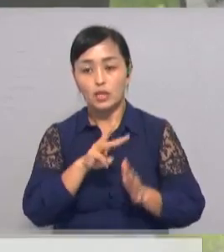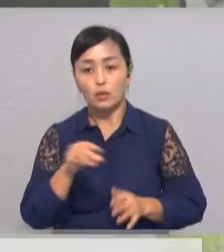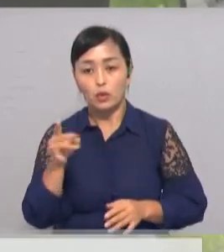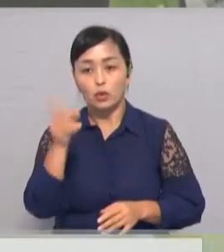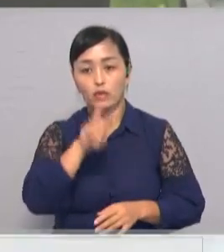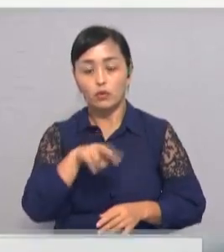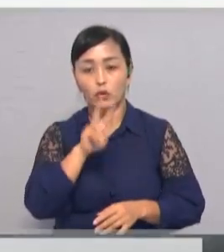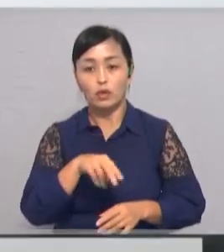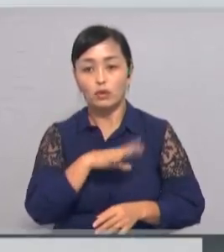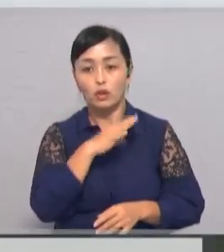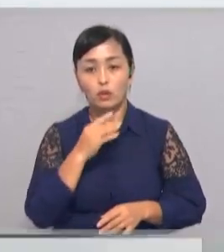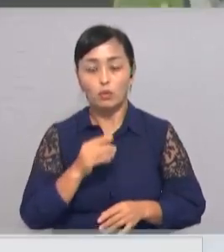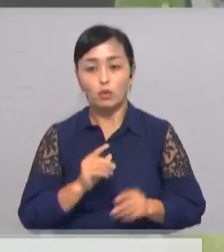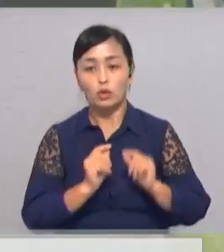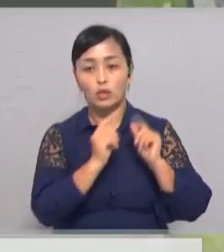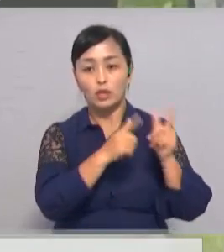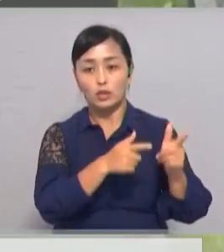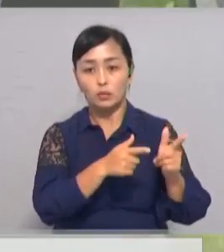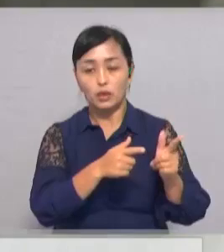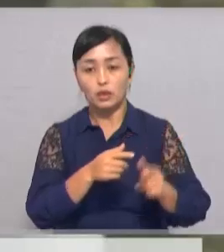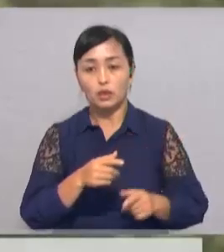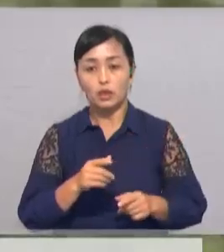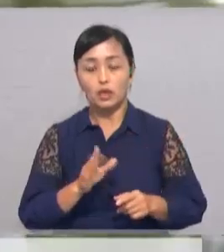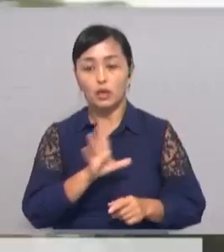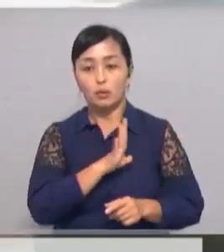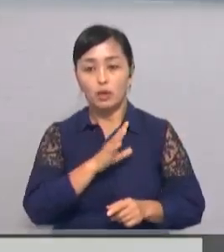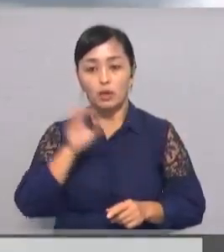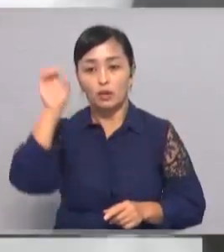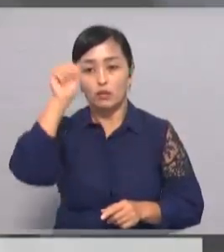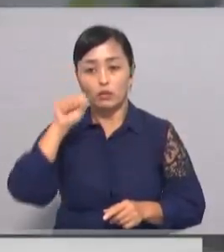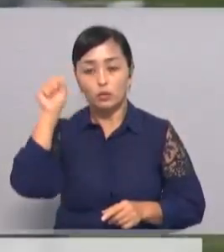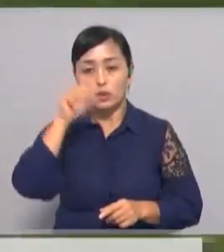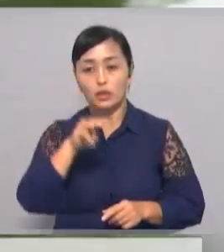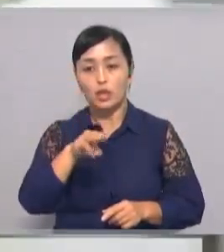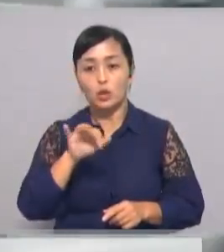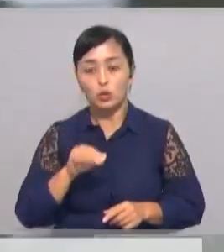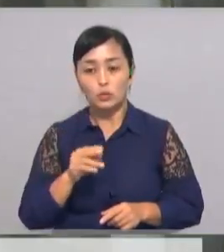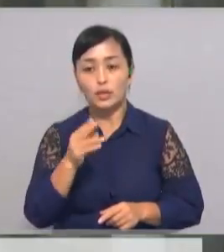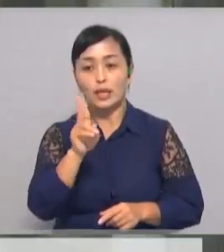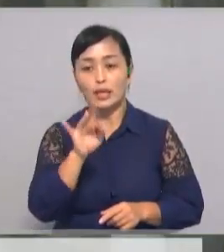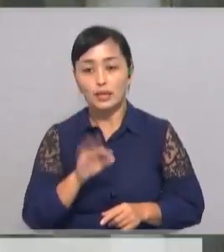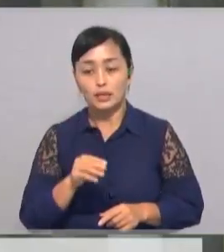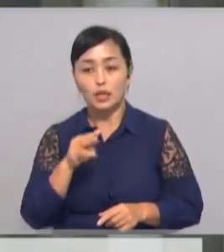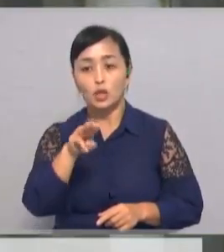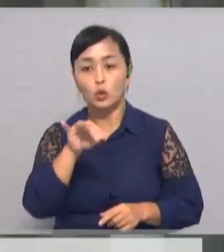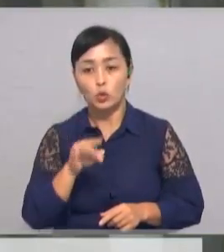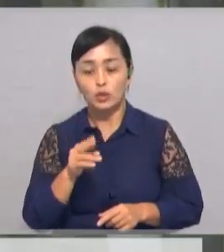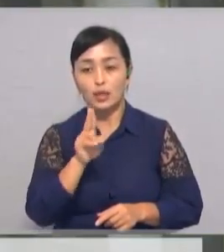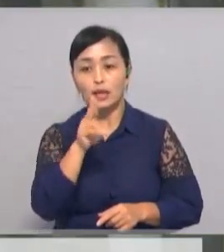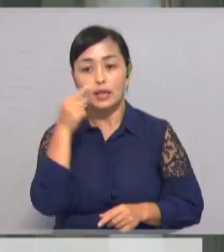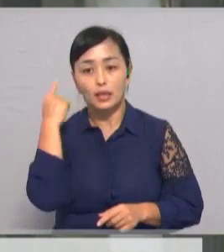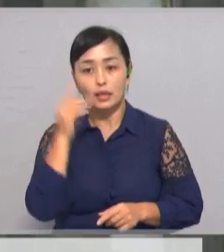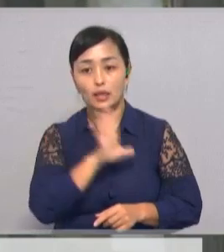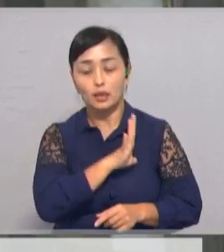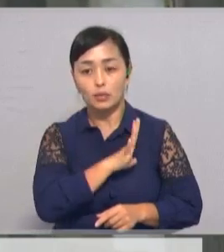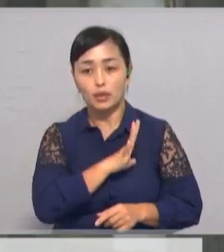долларов. Большая часть экспорта была отправлена в Узбекистан, Таджикистан, Афганистан, Россию, Кыргызстан, Турцию и Китай. В